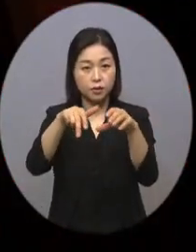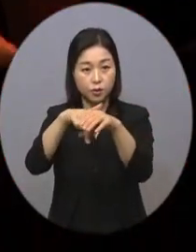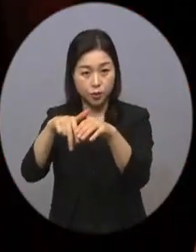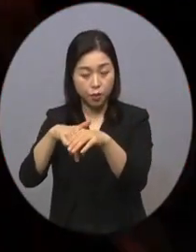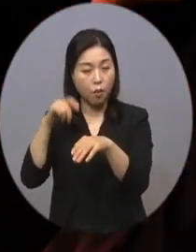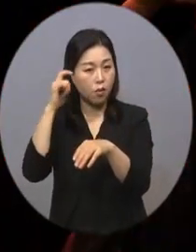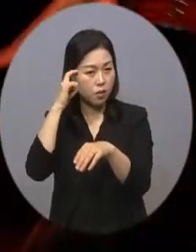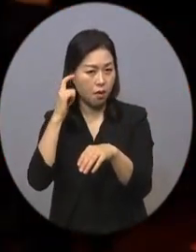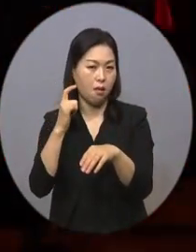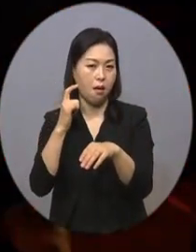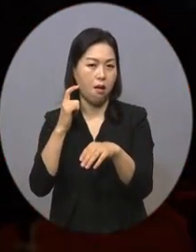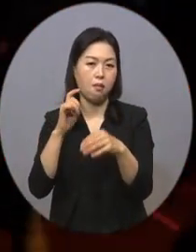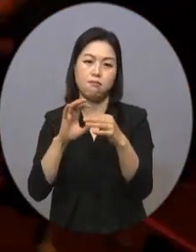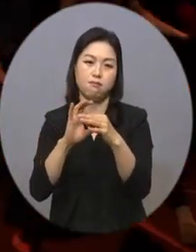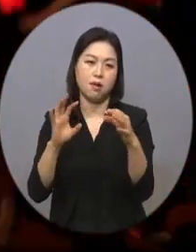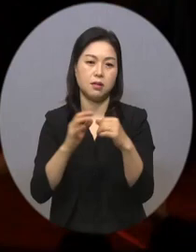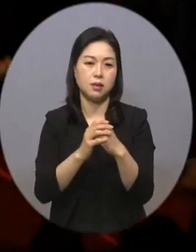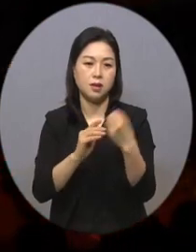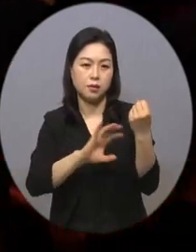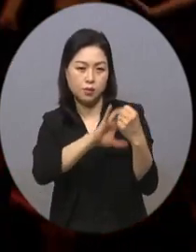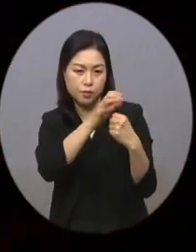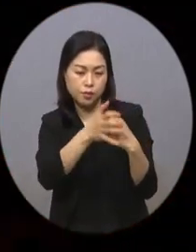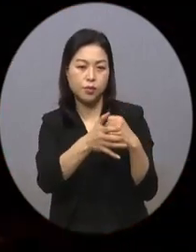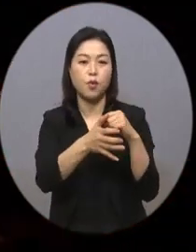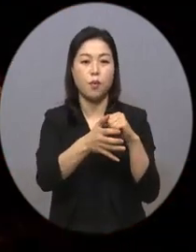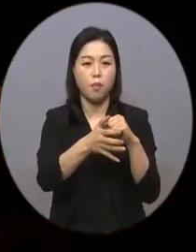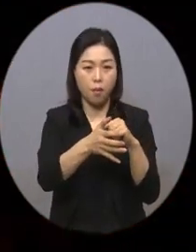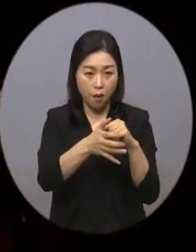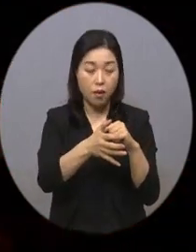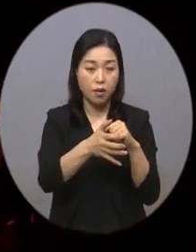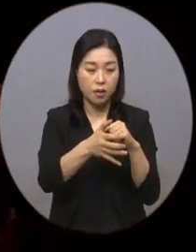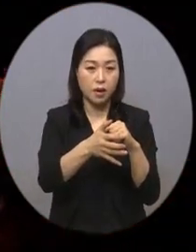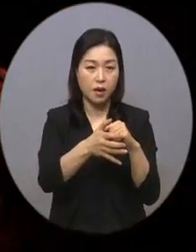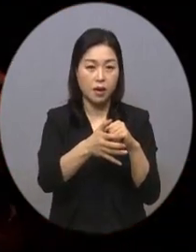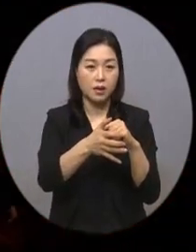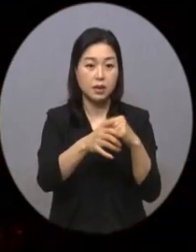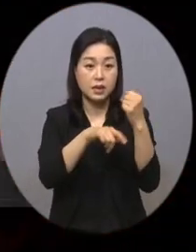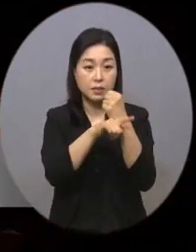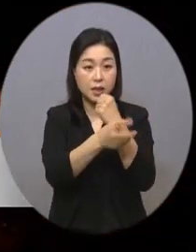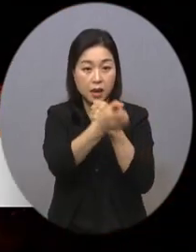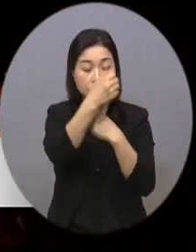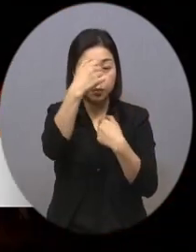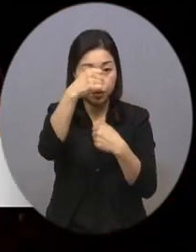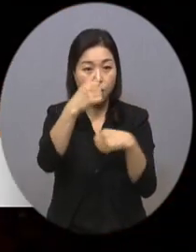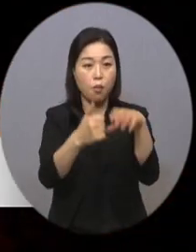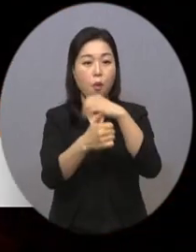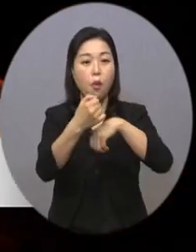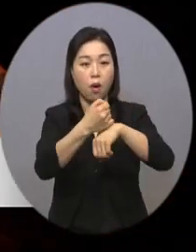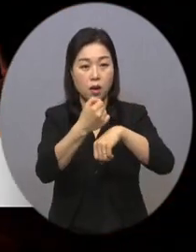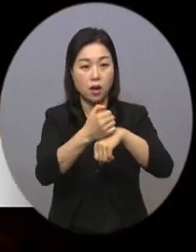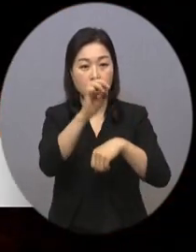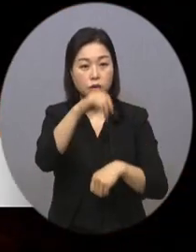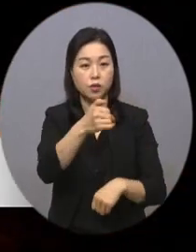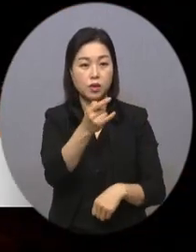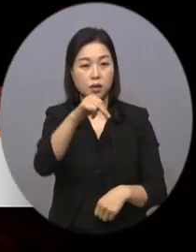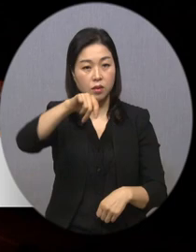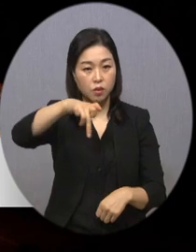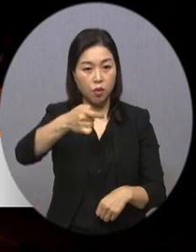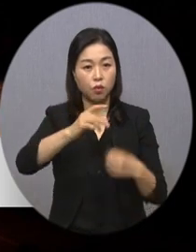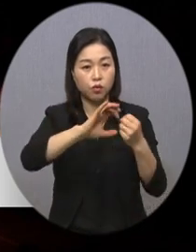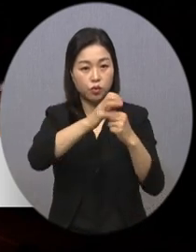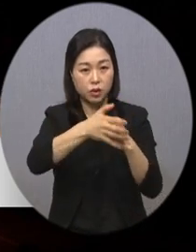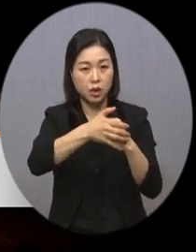이념을 초월한 글로벌 통용어로서의 무용을 보호 육성하는 유네스코 국제무용평의회